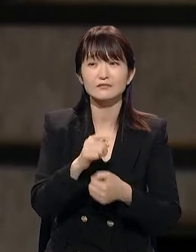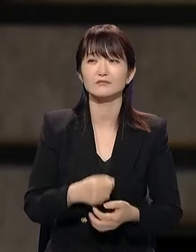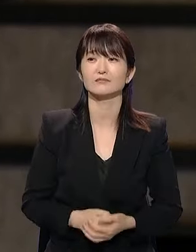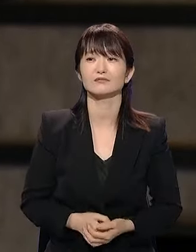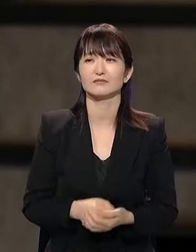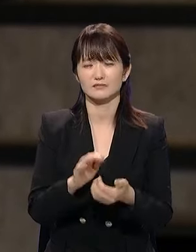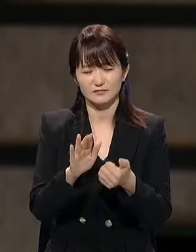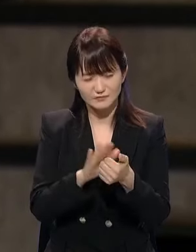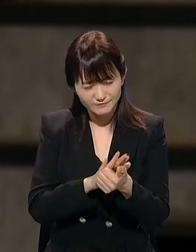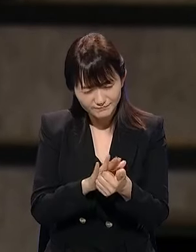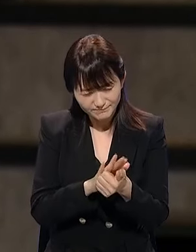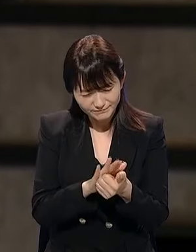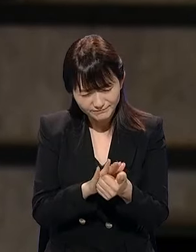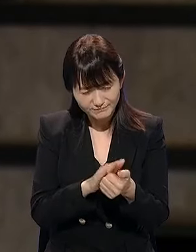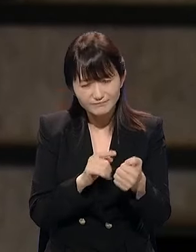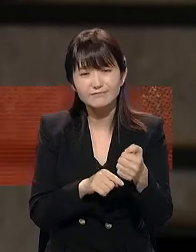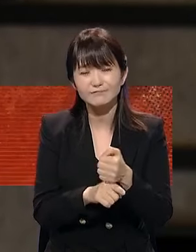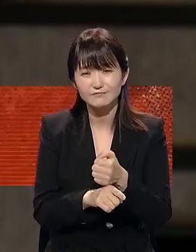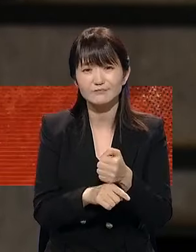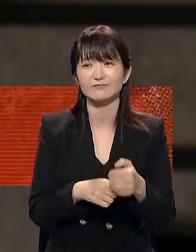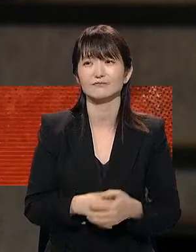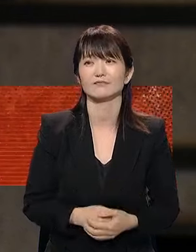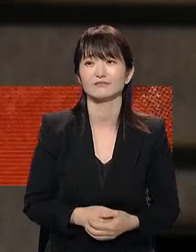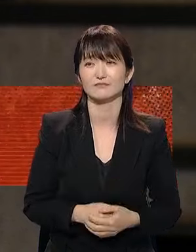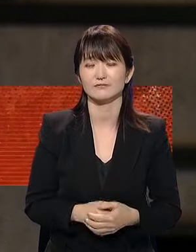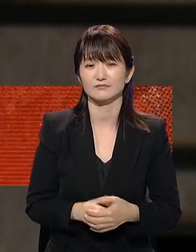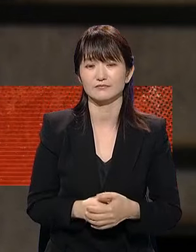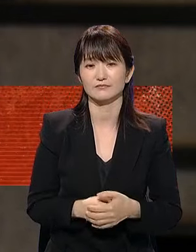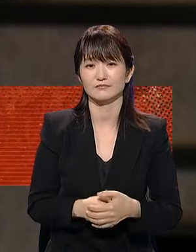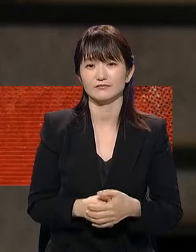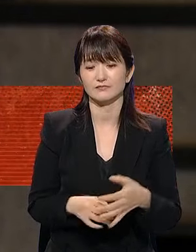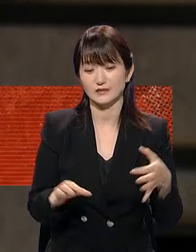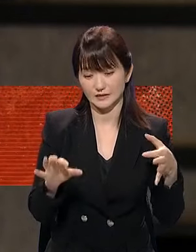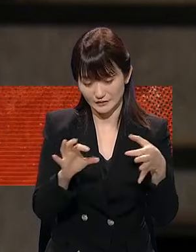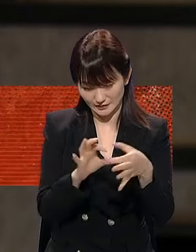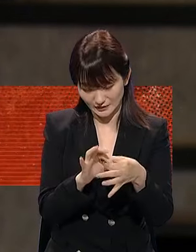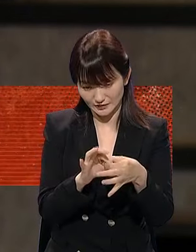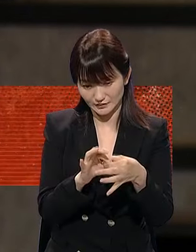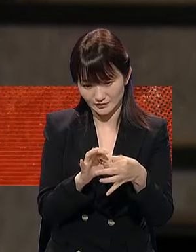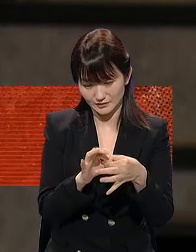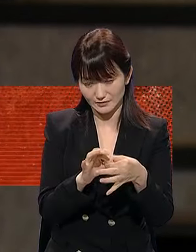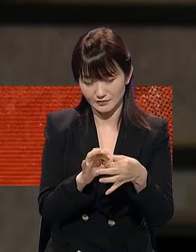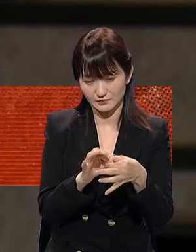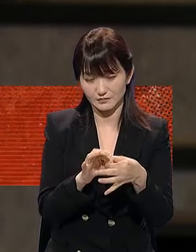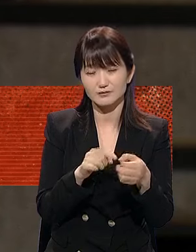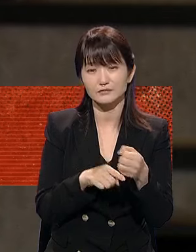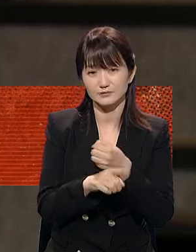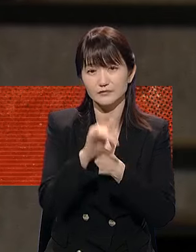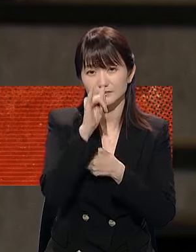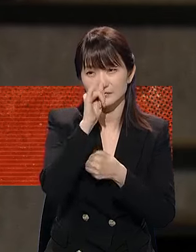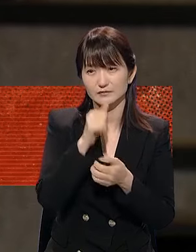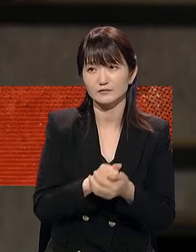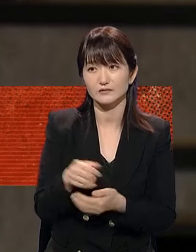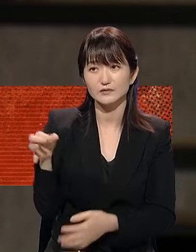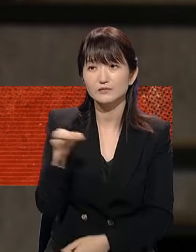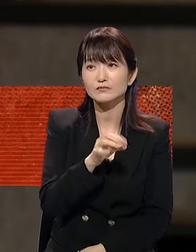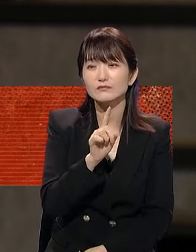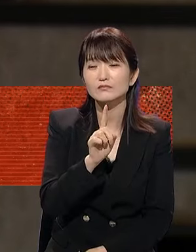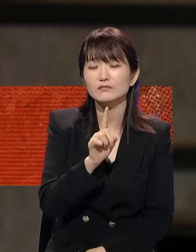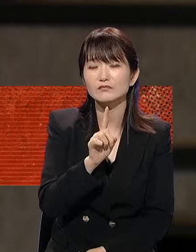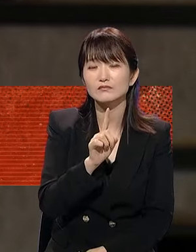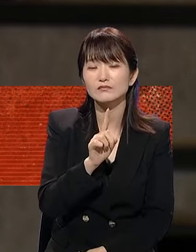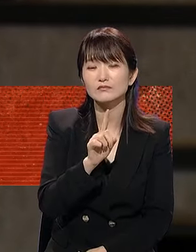위로를 하고 격려를 하겠다는 거 그리고 이제 소속감을 갖게 하겠다는 거 뭐 이런 의도일 거 같은데 왜 안 주시는지 어떤